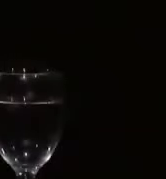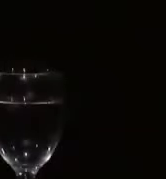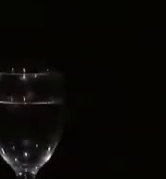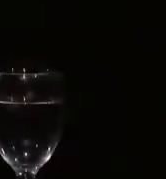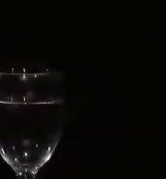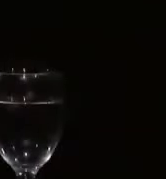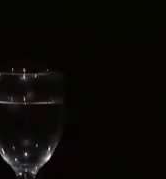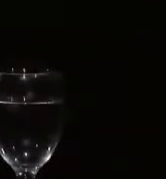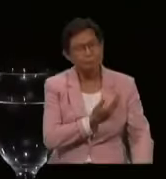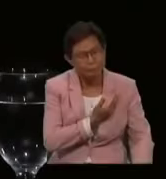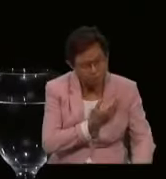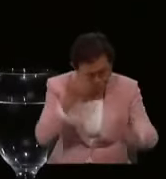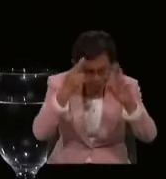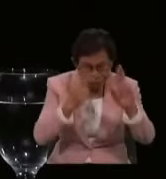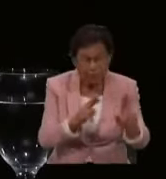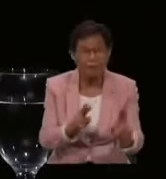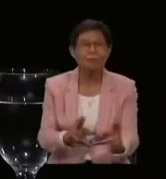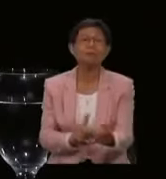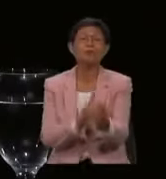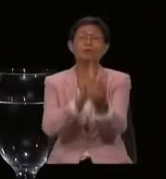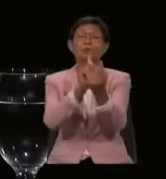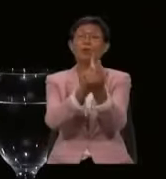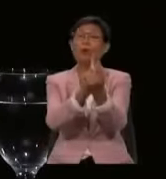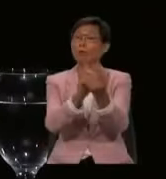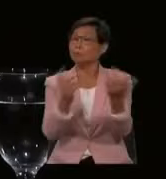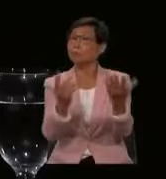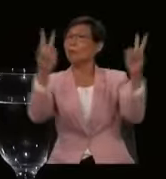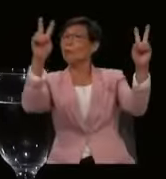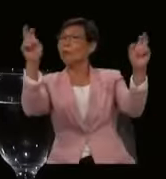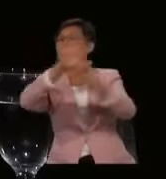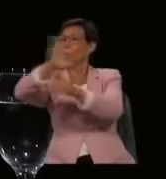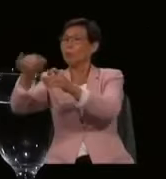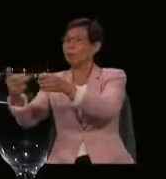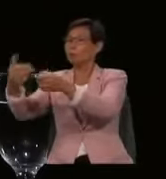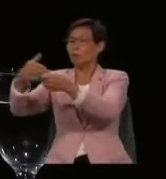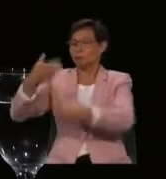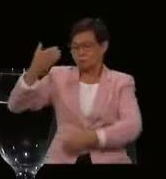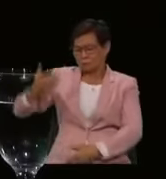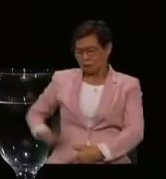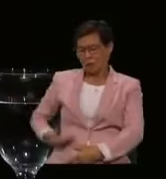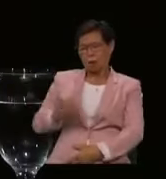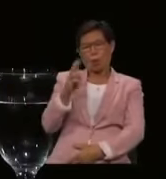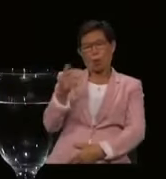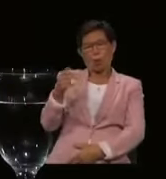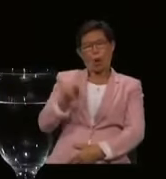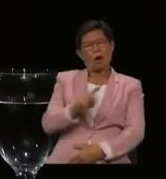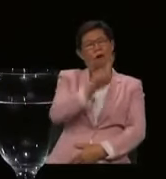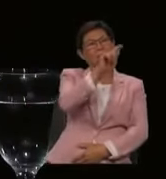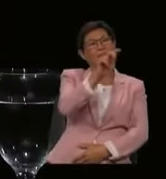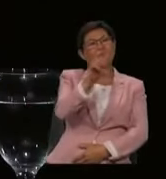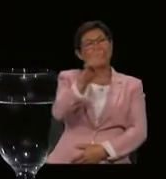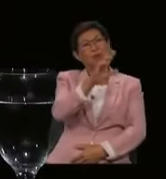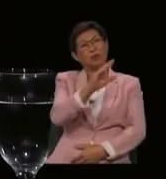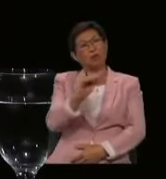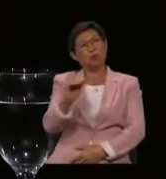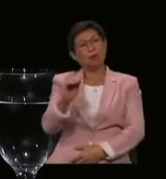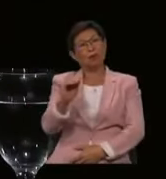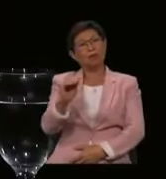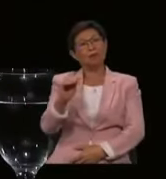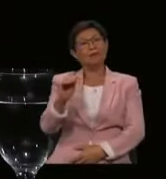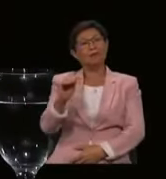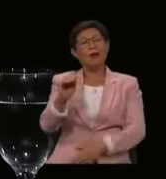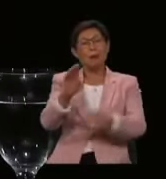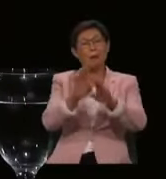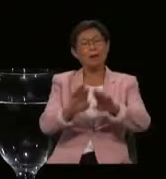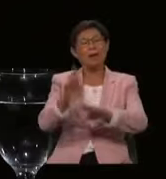Assalamualaikum dan salam hormat bersua menerusi inklusif saya Wan Shahrina dan anda sedang menonton di TV1 dan juga selaran berita RTM. Untuk 20